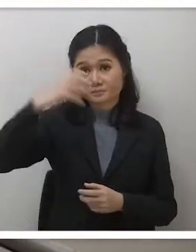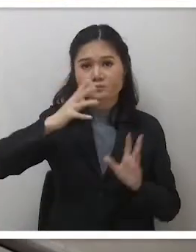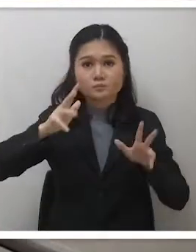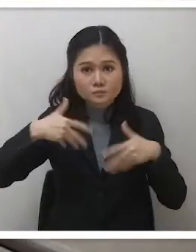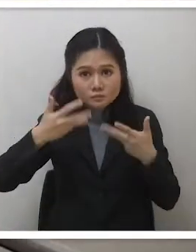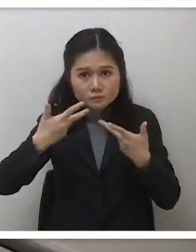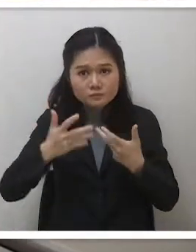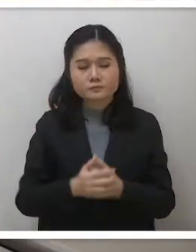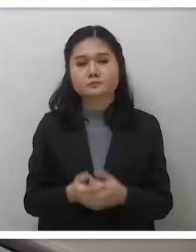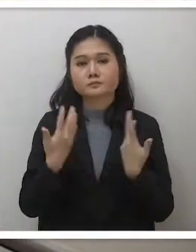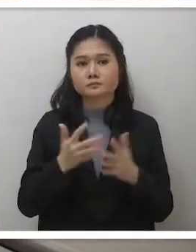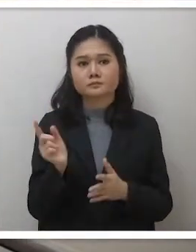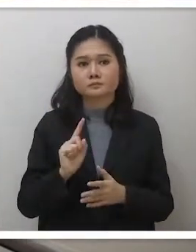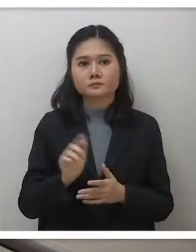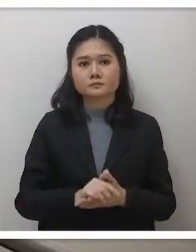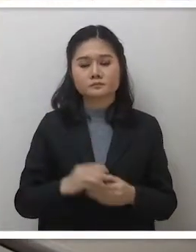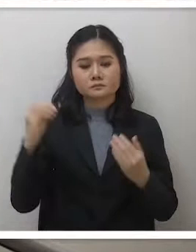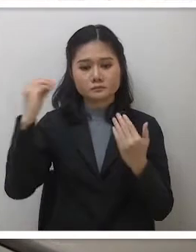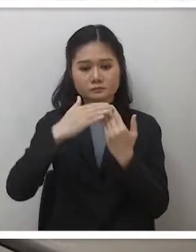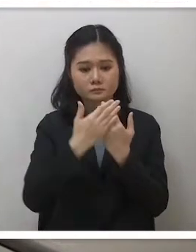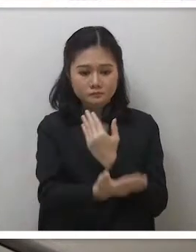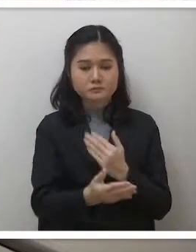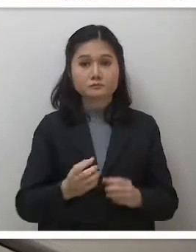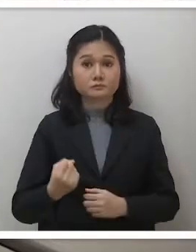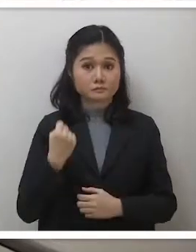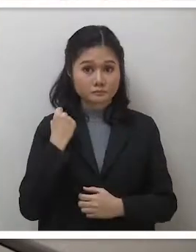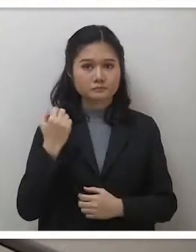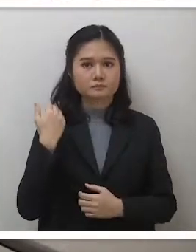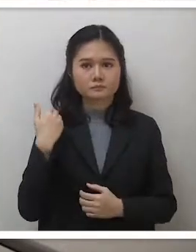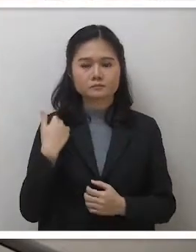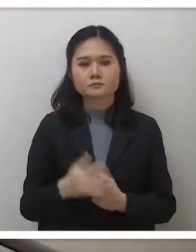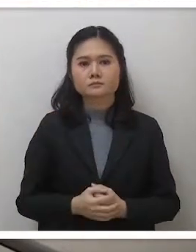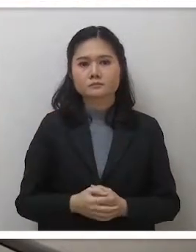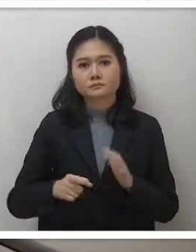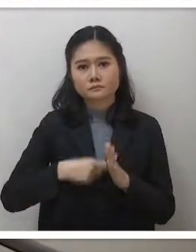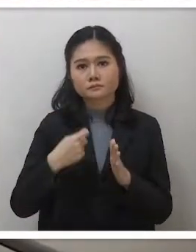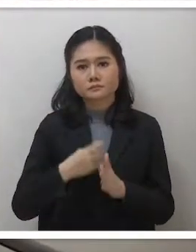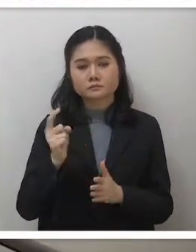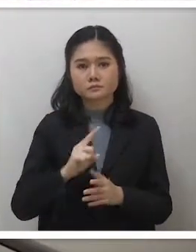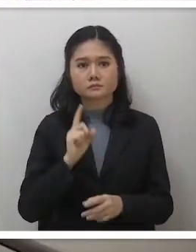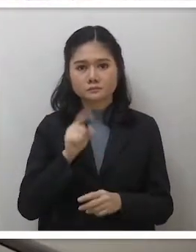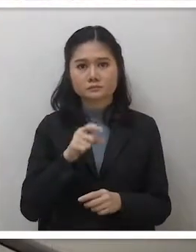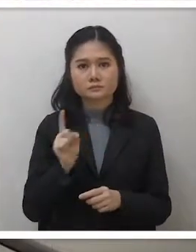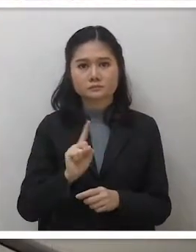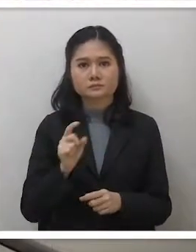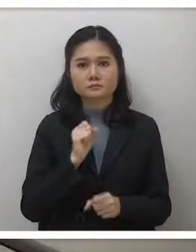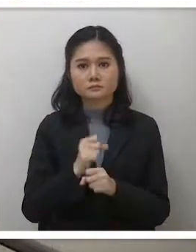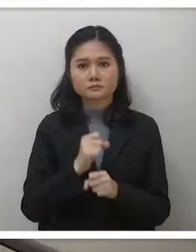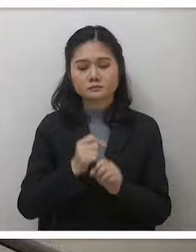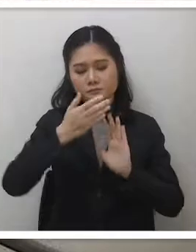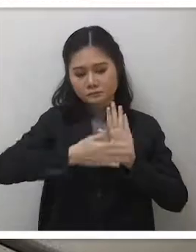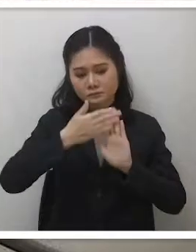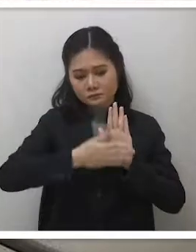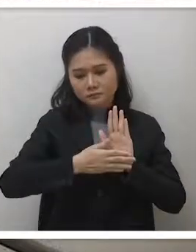ากแล้วก็แสงเงาก็จะจัดดังนั้นนี่คือเหตุผลที่แบบว่าเราจะต้องเอาฉากมาว